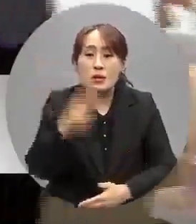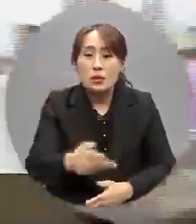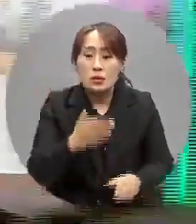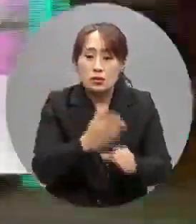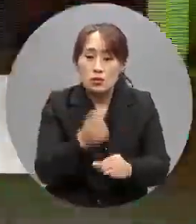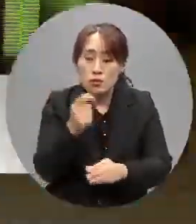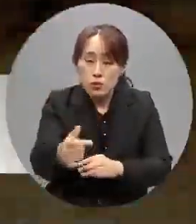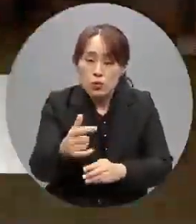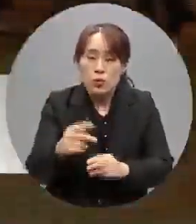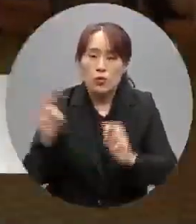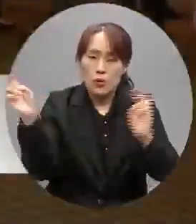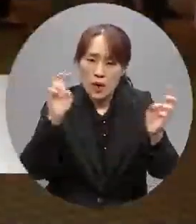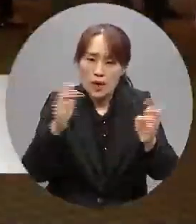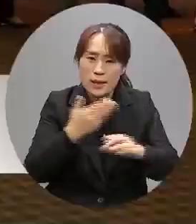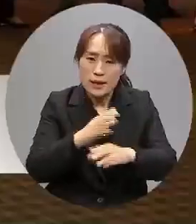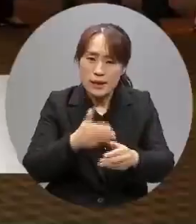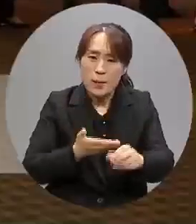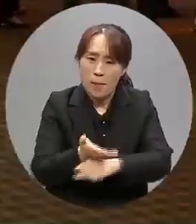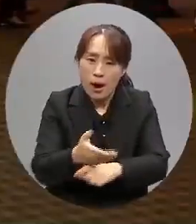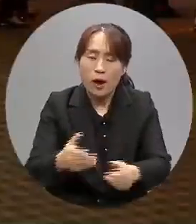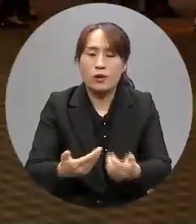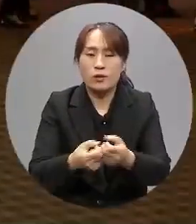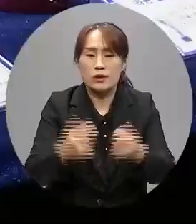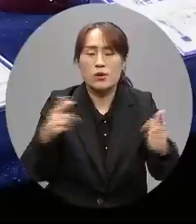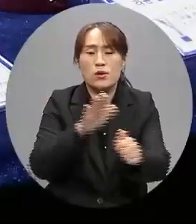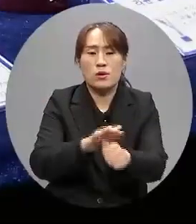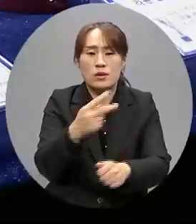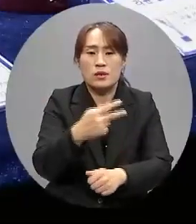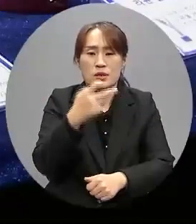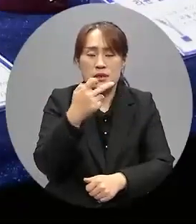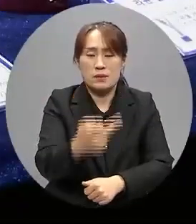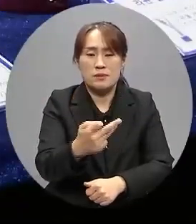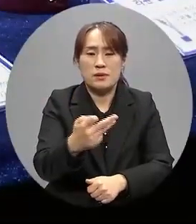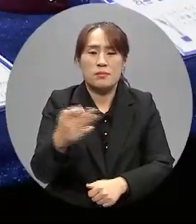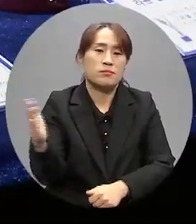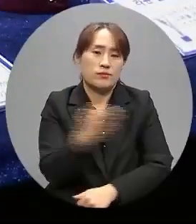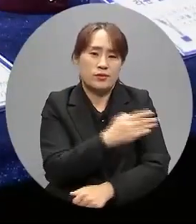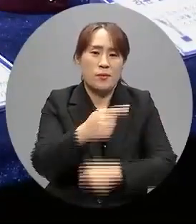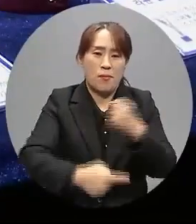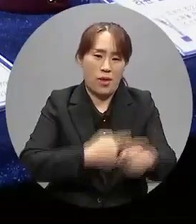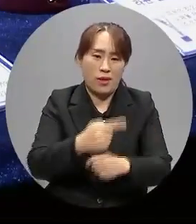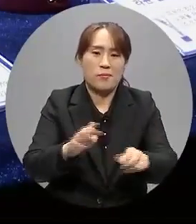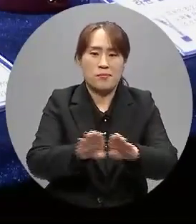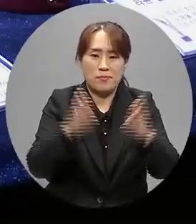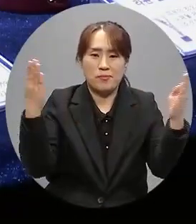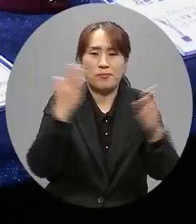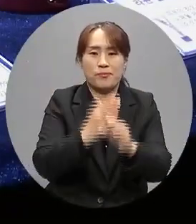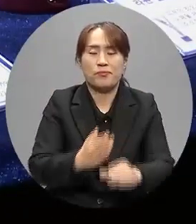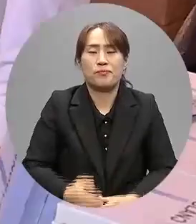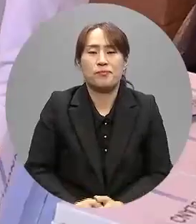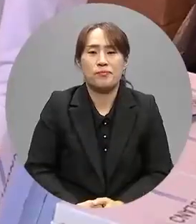중기 해외로 확보를 위해 지난 2013년부터 열리고 있습니다